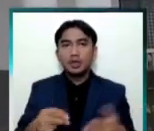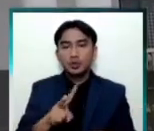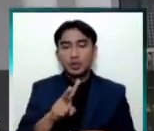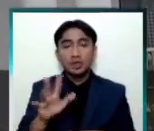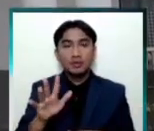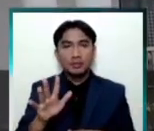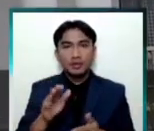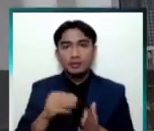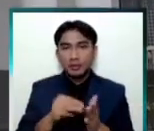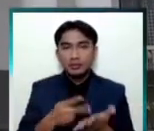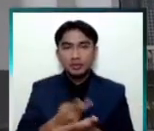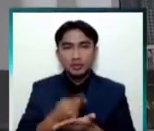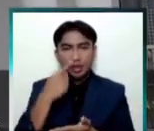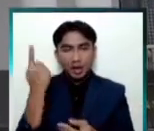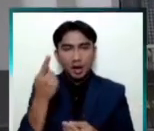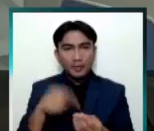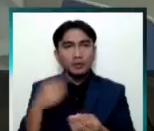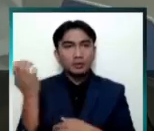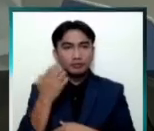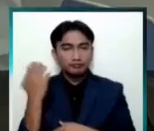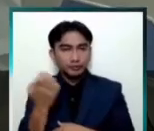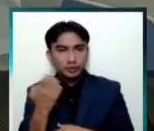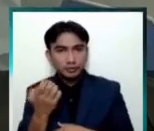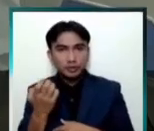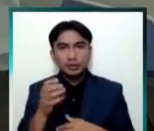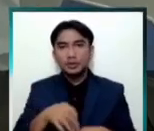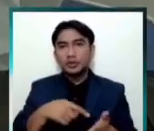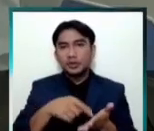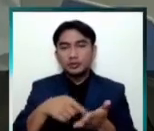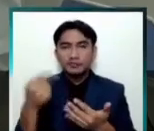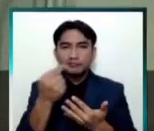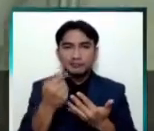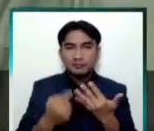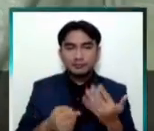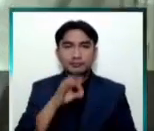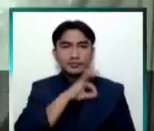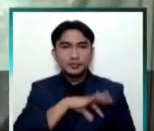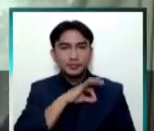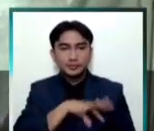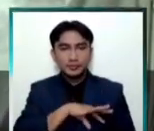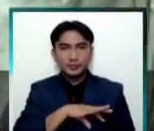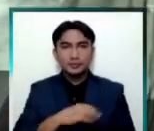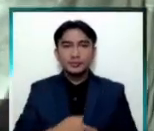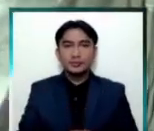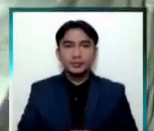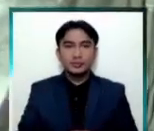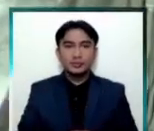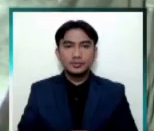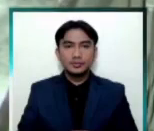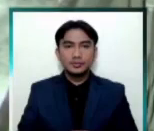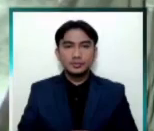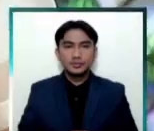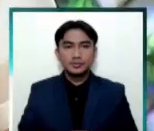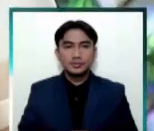sa hazard duty pay, COVID-19 sickness and death compensation, special risk at one COVID-19 allowance.